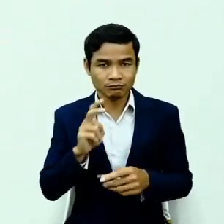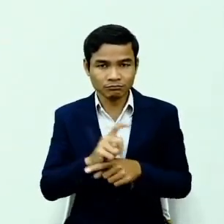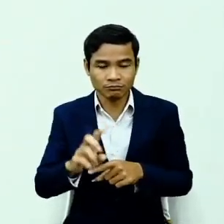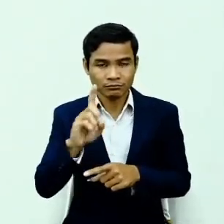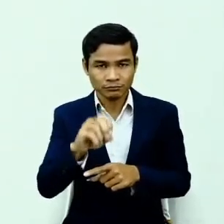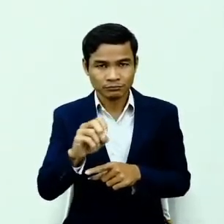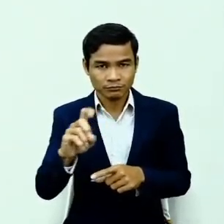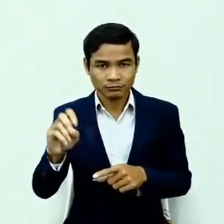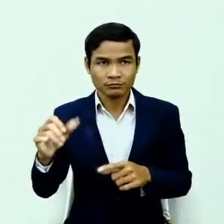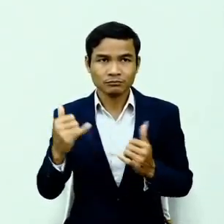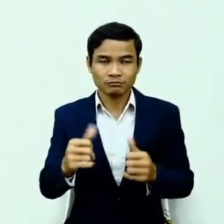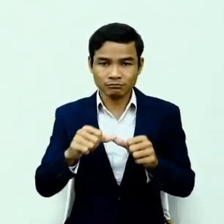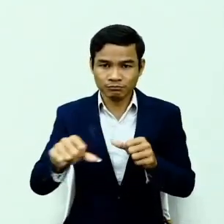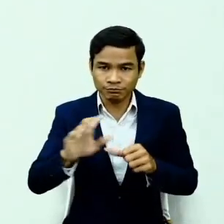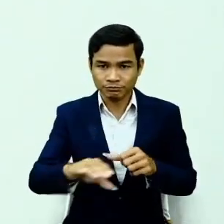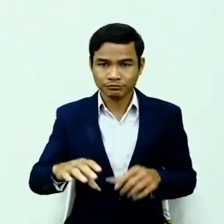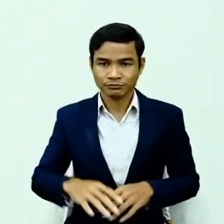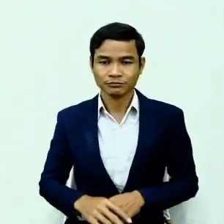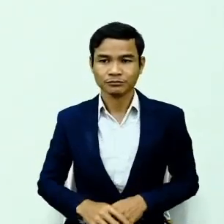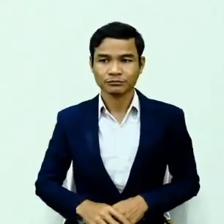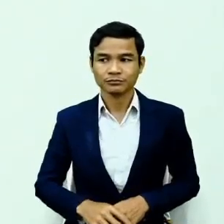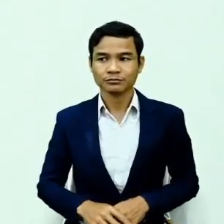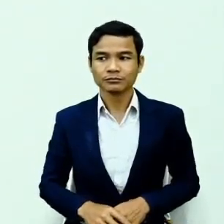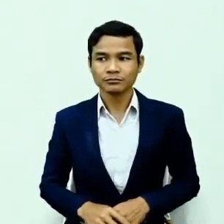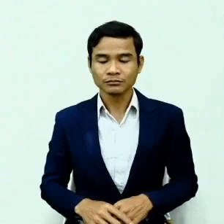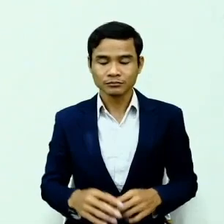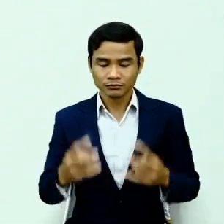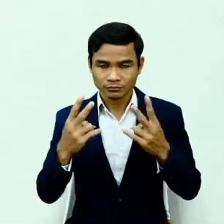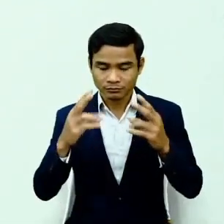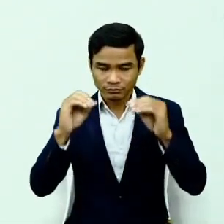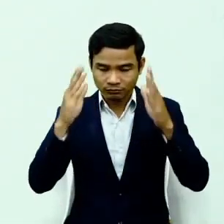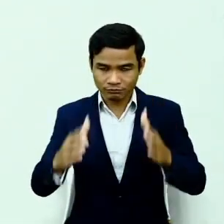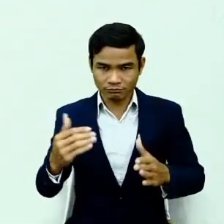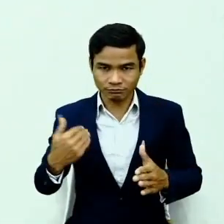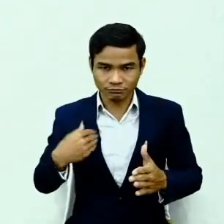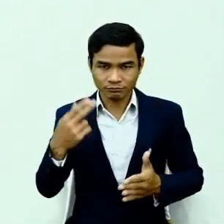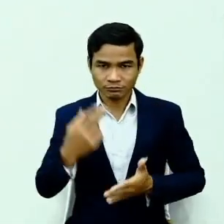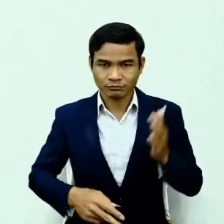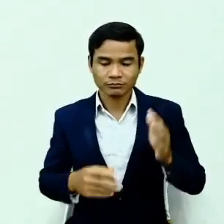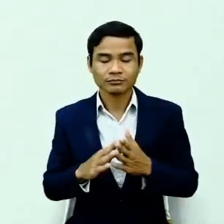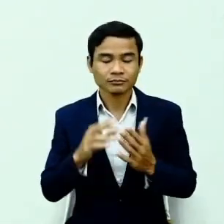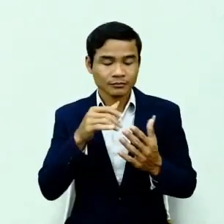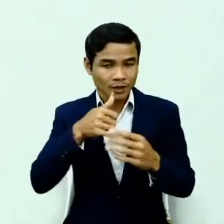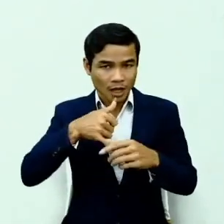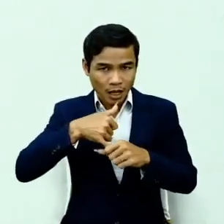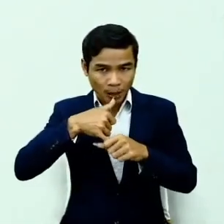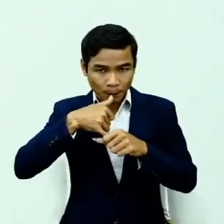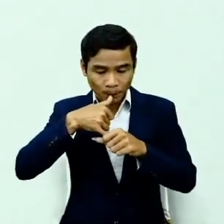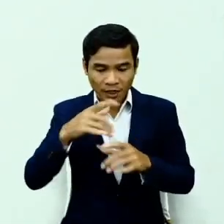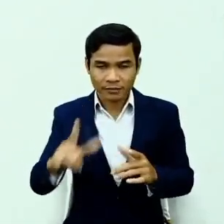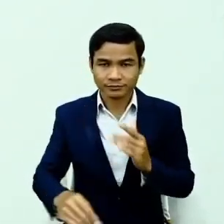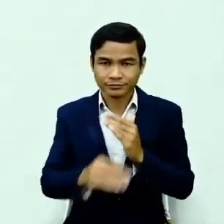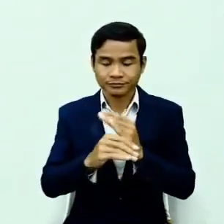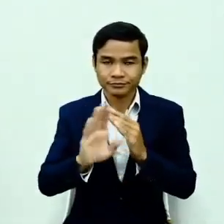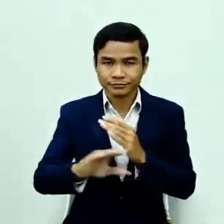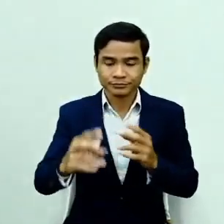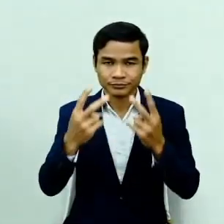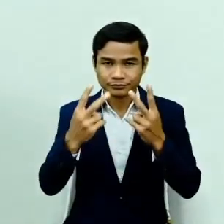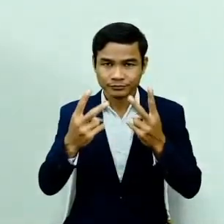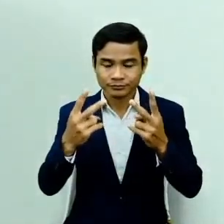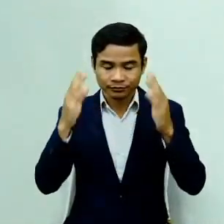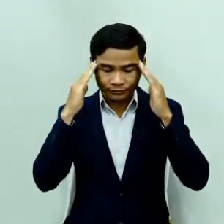lại tam đàn bằng tỏ. Chà nè cứu nâng miến. Chà bông bông bớt bằng thàm tiết. Nè con nắp con mơ đừng ọc